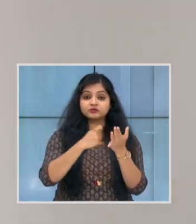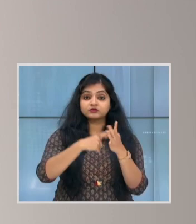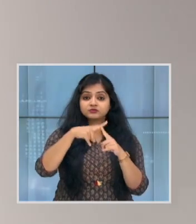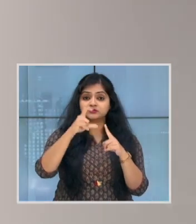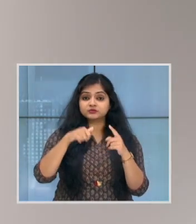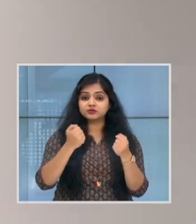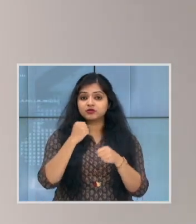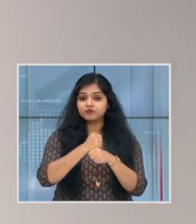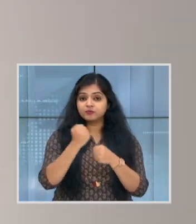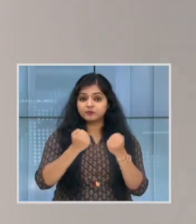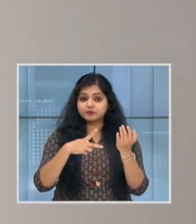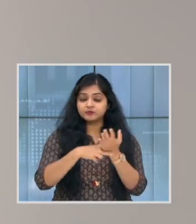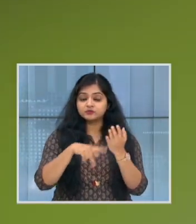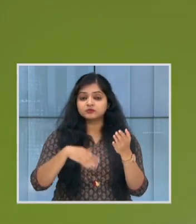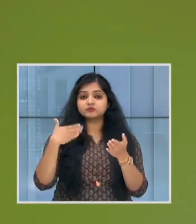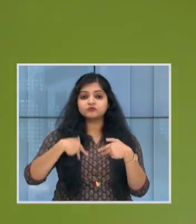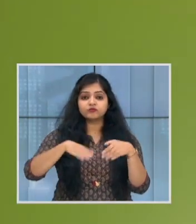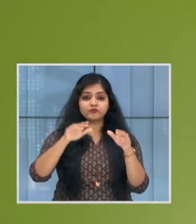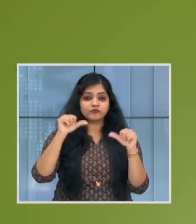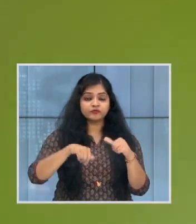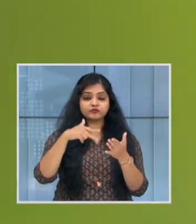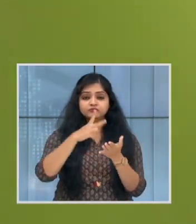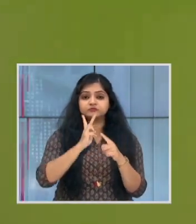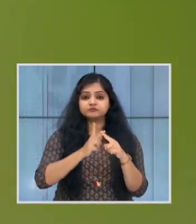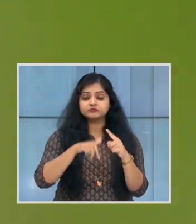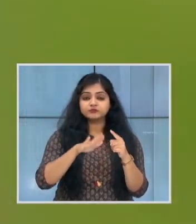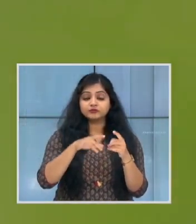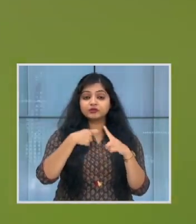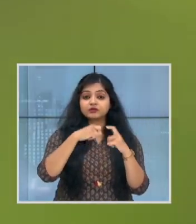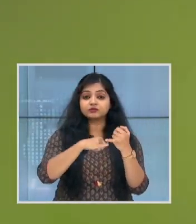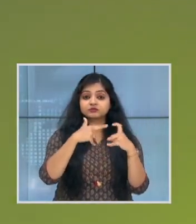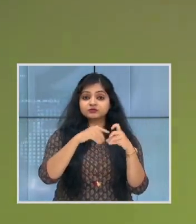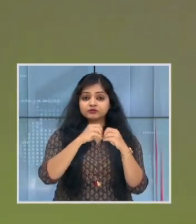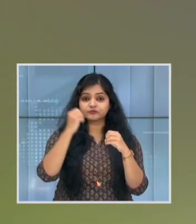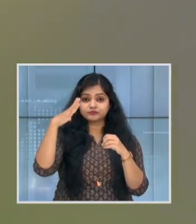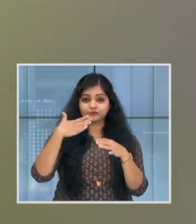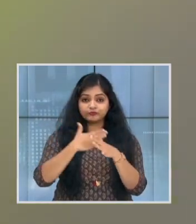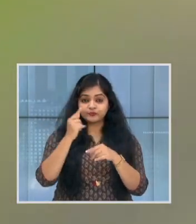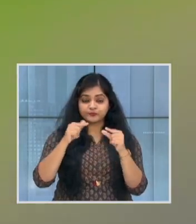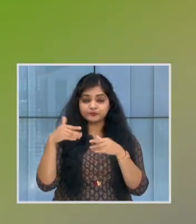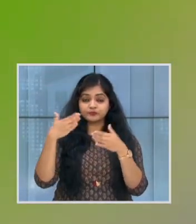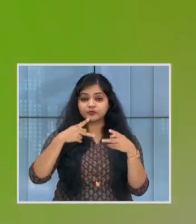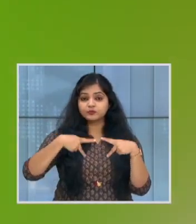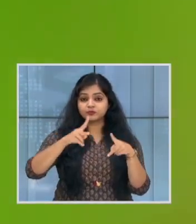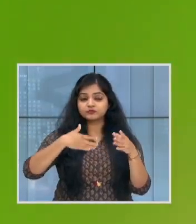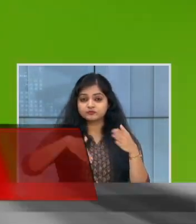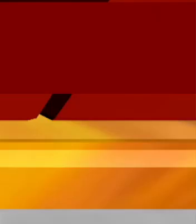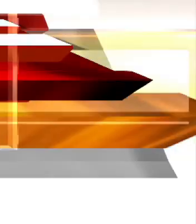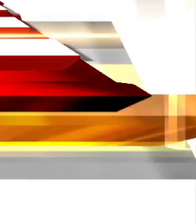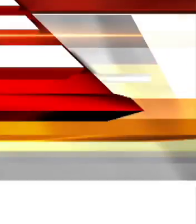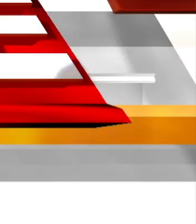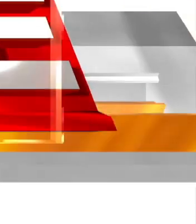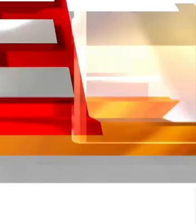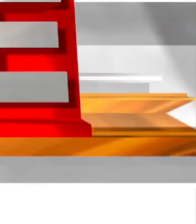വഴിയിൽ കുടുങ്ങിക്കിടക്കുന്നുണ്ടായിരുന്നു. KCBയുടെ ജീവനക്കാരാണ് നിലവിൽ ഇപ്പോൾ അവിടെ വാഹനങ്ങൾ കടത്തിവിടാൻ ആവശ്യമായ ക്രമീകരണങ്ങൾ ചെയ്യുന്നത്. അതിനായി മരം മുറിച്ചു